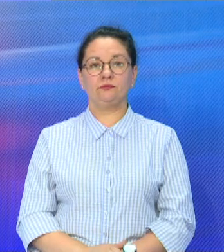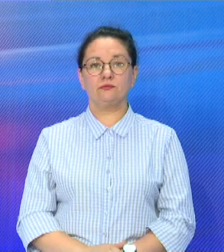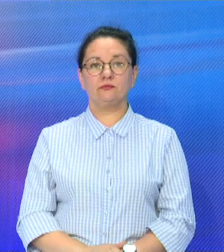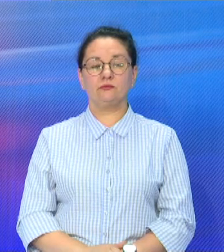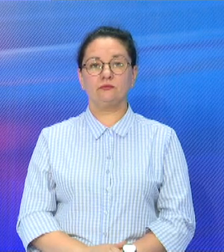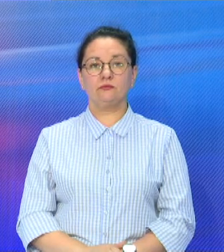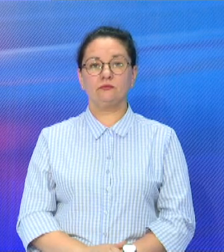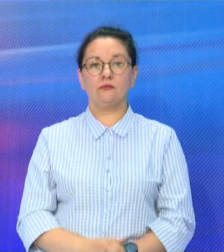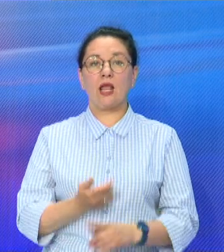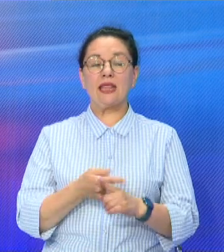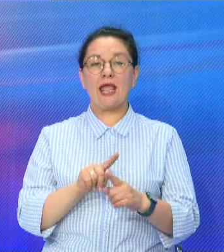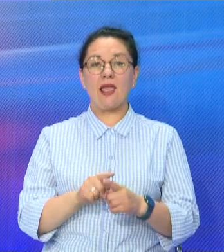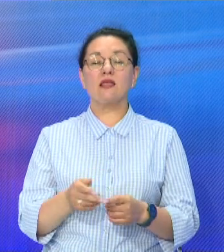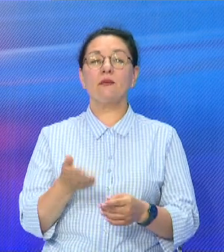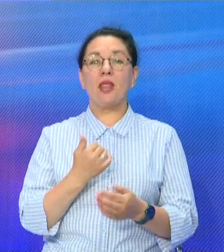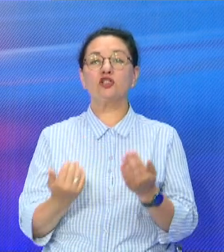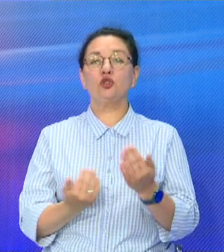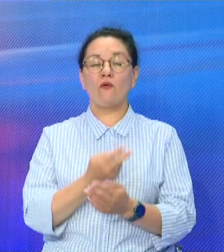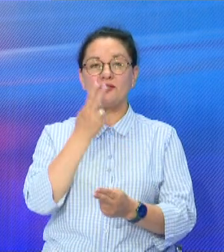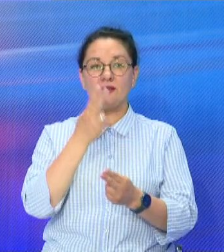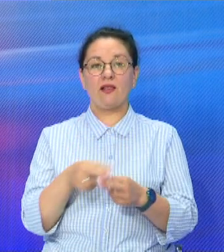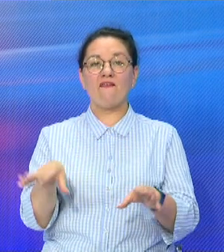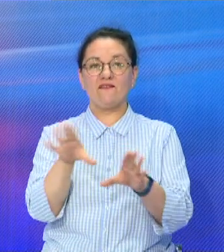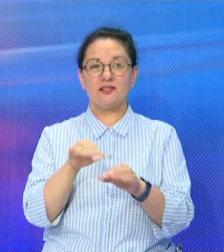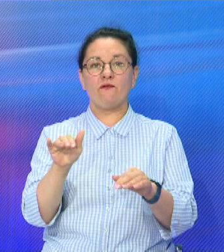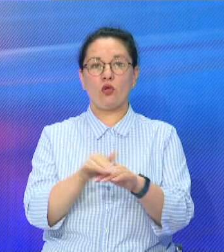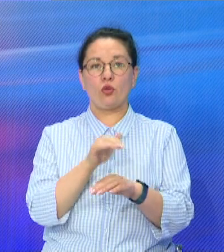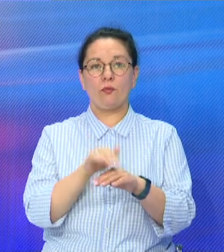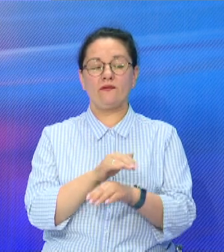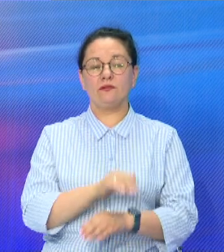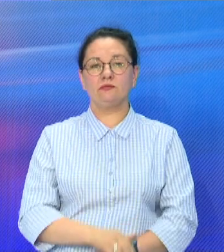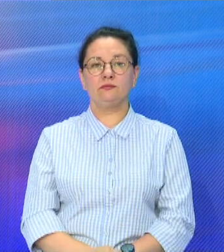на этом ска завершены всего доброго